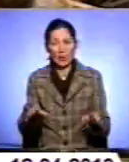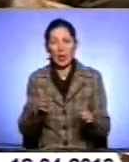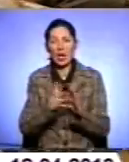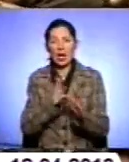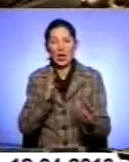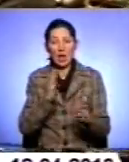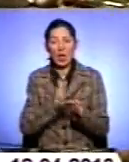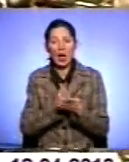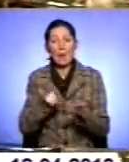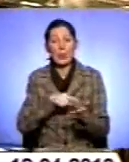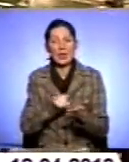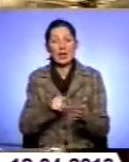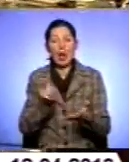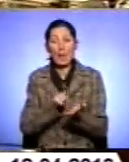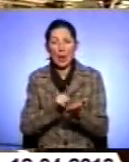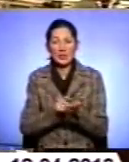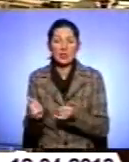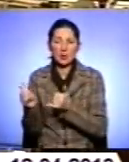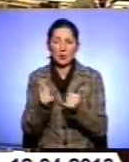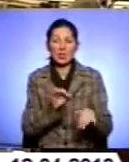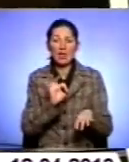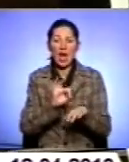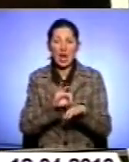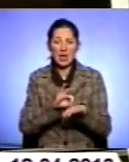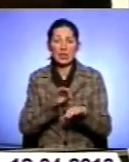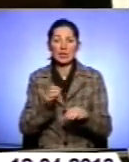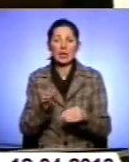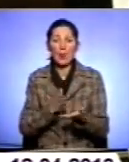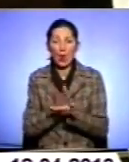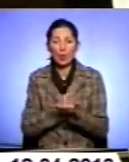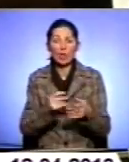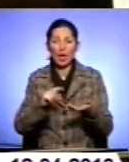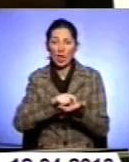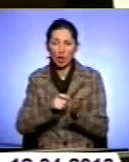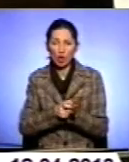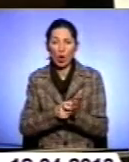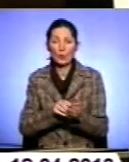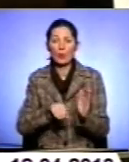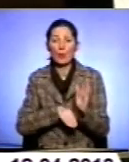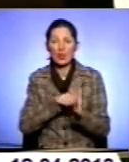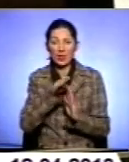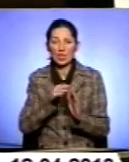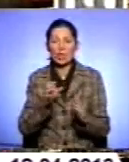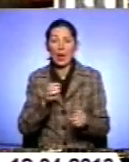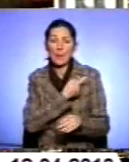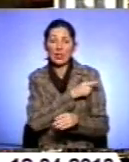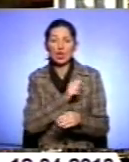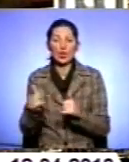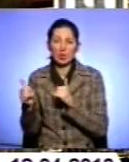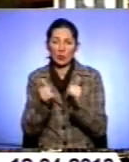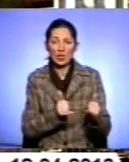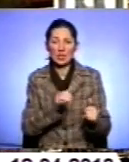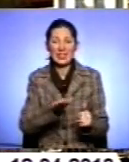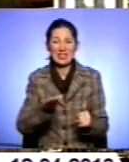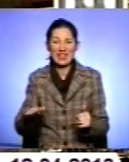питання пенсій, забезпечення лікарськими послугами та житлом, підвищення соціального і медичного забезпечення дітей ліквідаторів та евакуйованих з